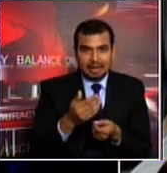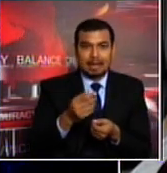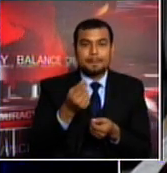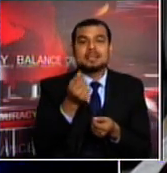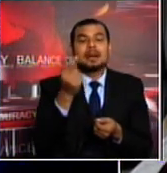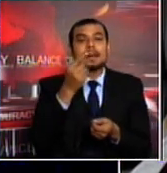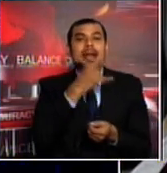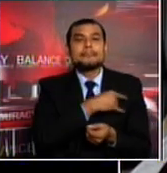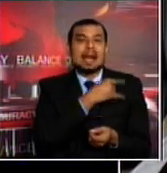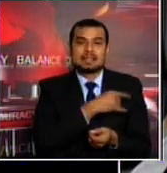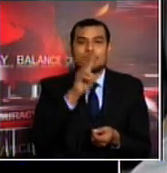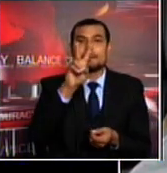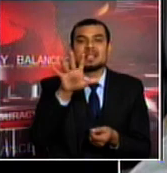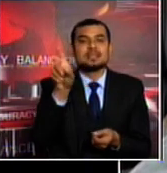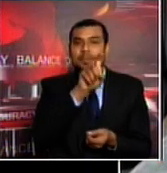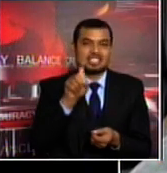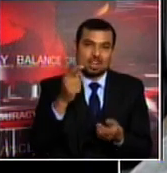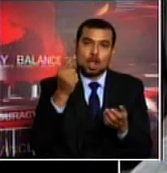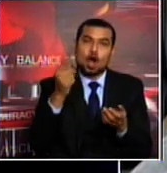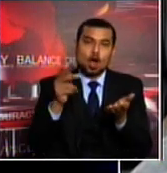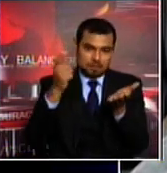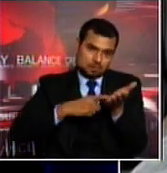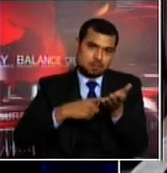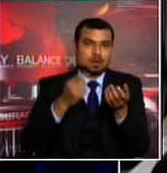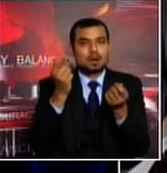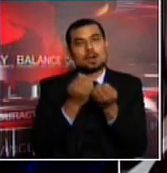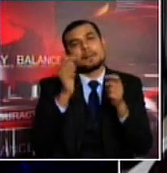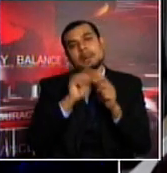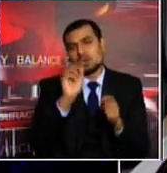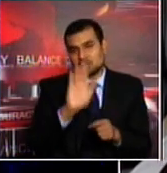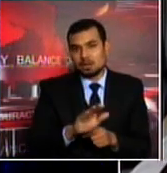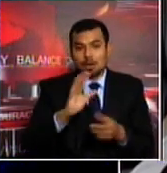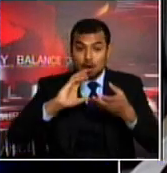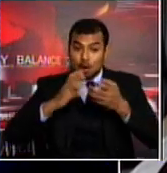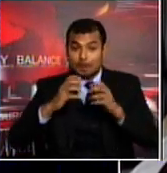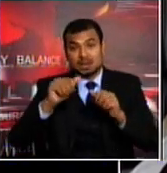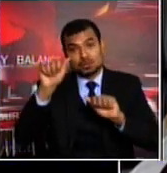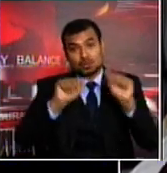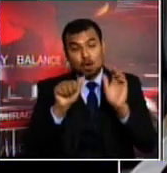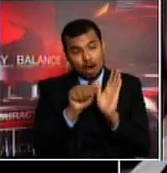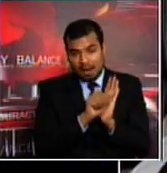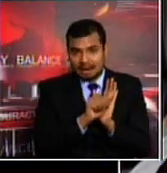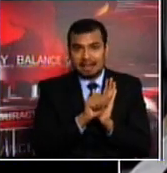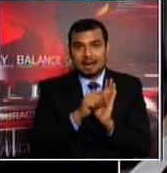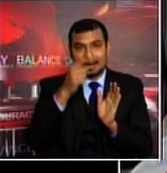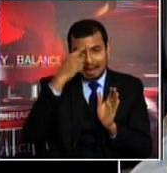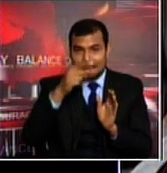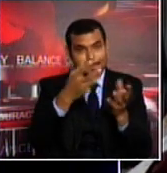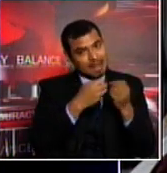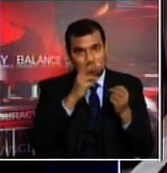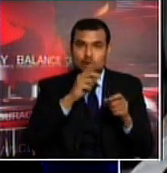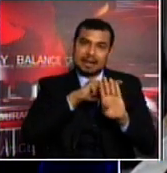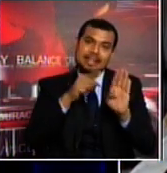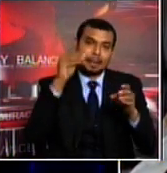नाफाको 25% तपाईँको ट्याक्स तिर्नुपर्ने बनाएको छ, र कम्पनी जो अघि नाम लिएको जस्तो कम्पनीहरूलाई चाहिँ त्यही नीतिभित्र